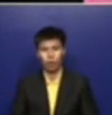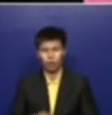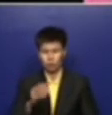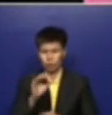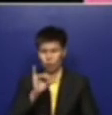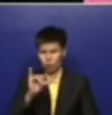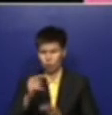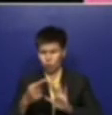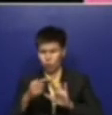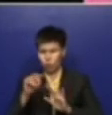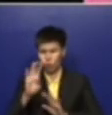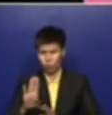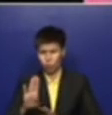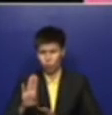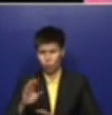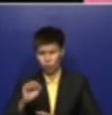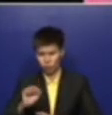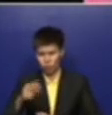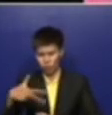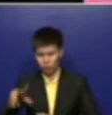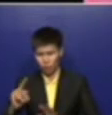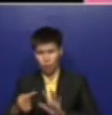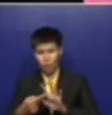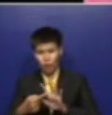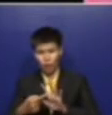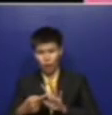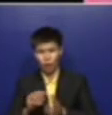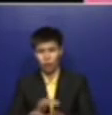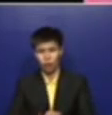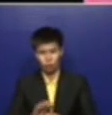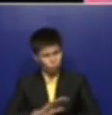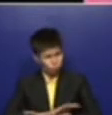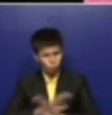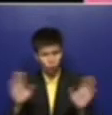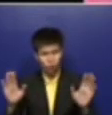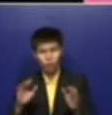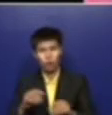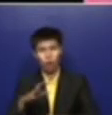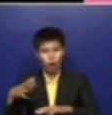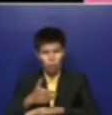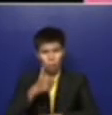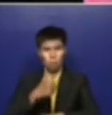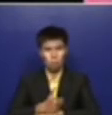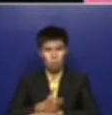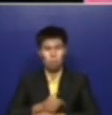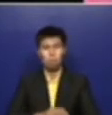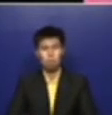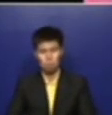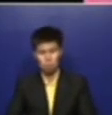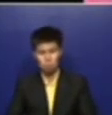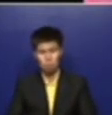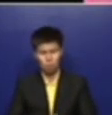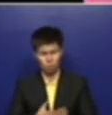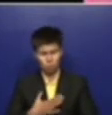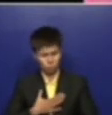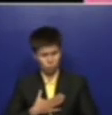อกอันเรื่องแรกคือการคุกคามที่ผมถามไปแล้วทำทันทีต้องทำทันทีผมอยากจะถามท่านว่